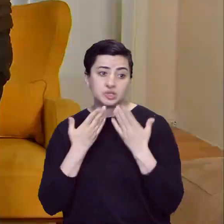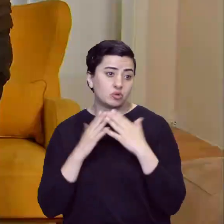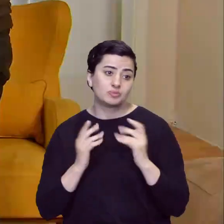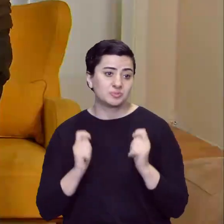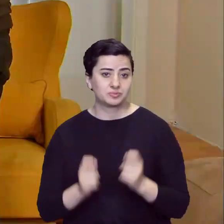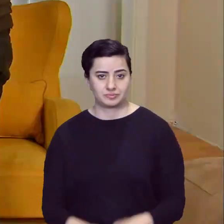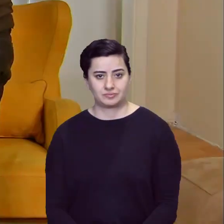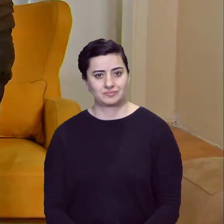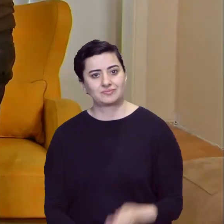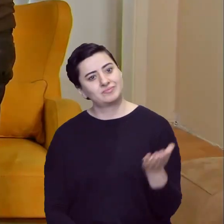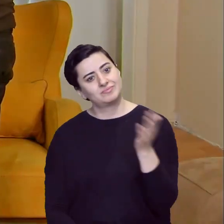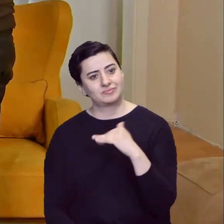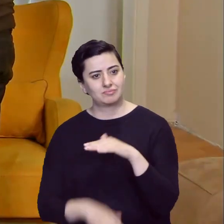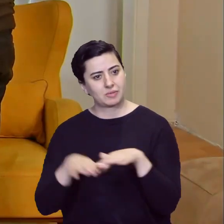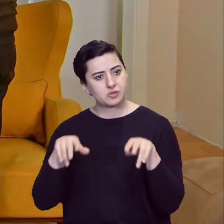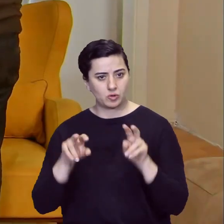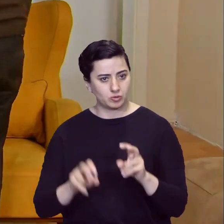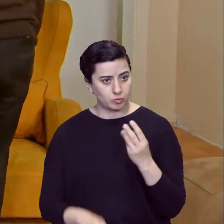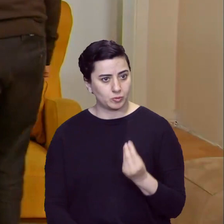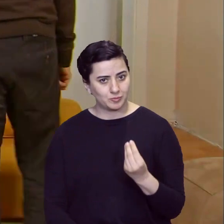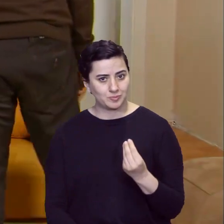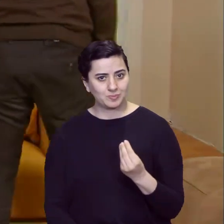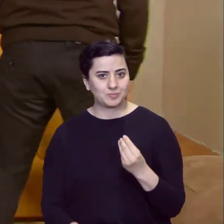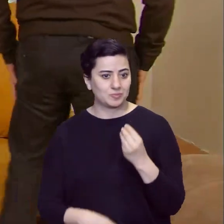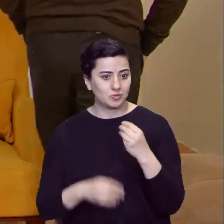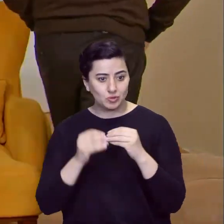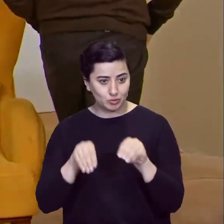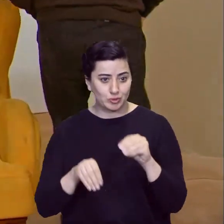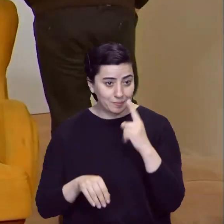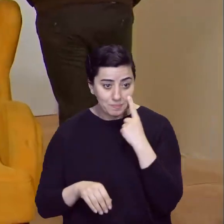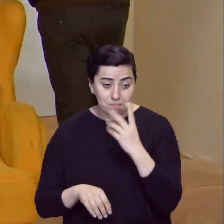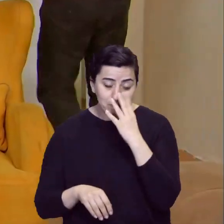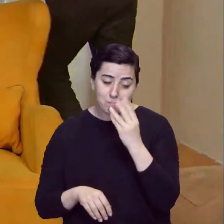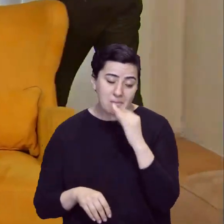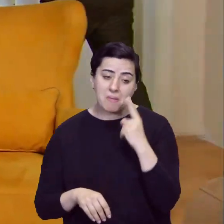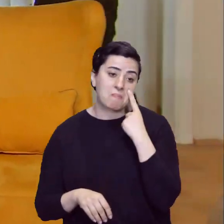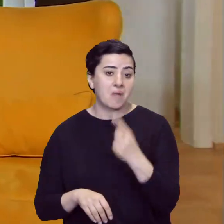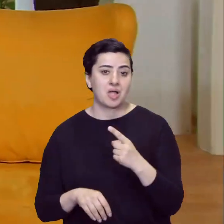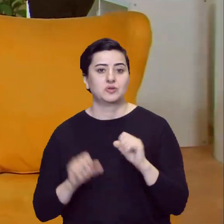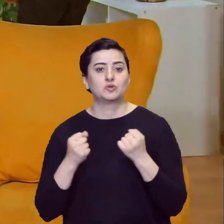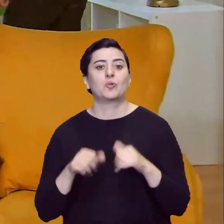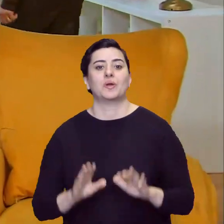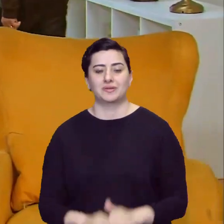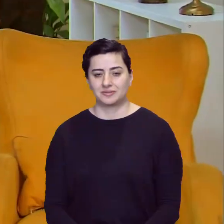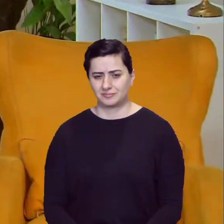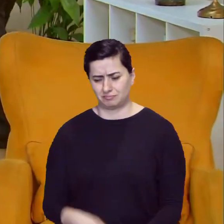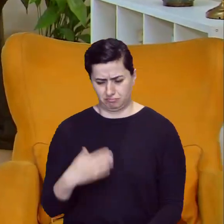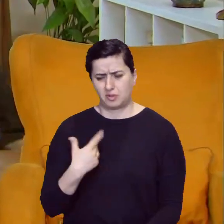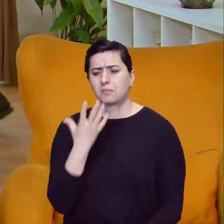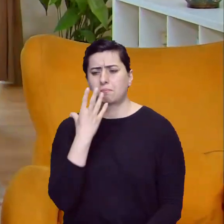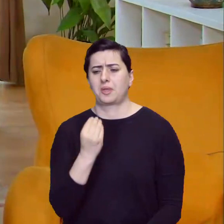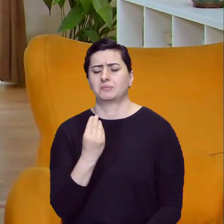yok. Hadi sofraya geçelim. Bakalım omletimi beğenecek misin? Soğumasın. Tabii ki